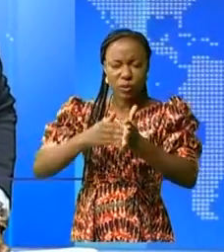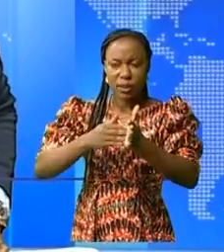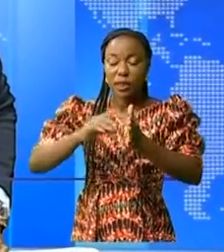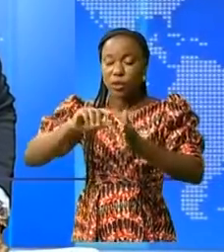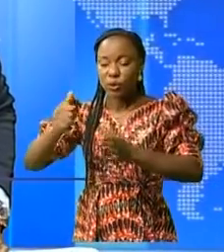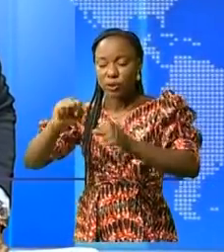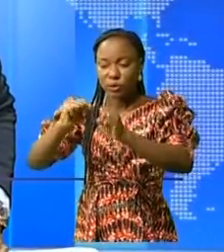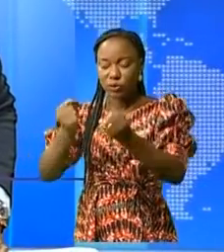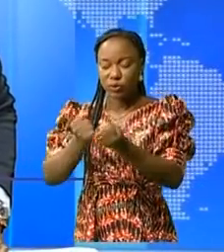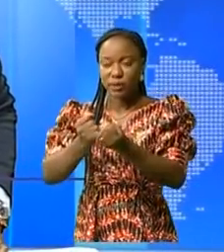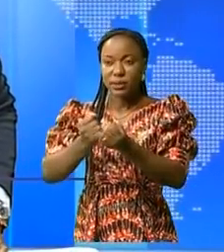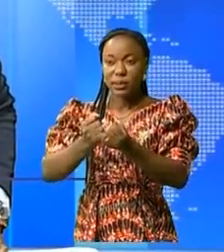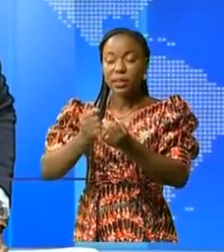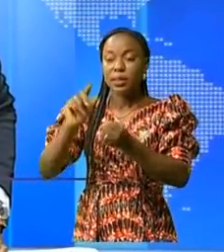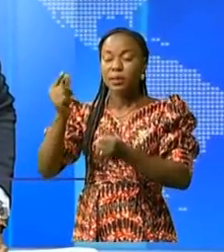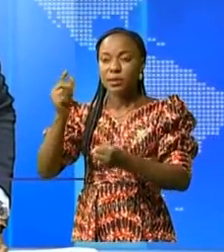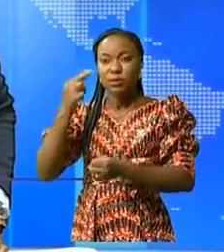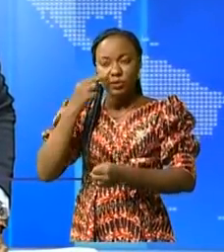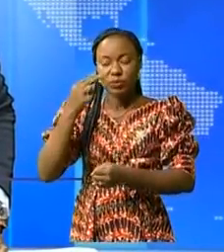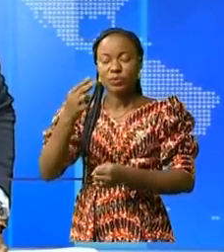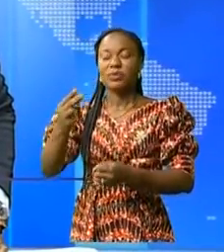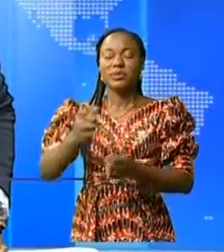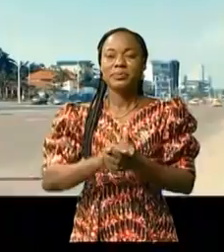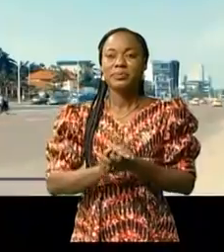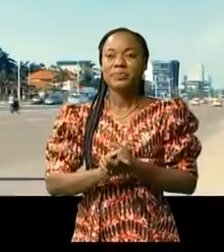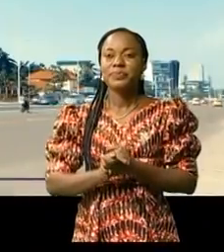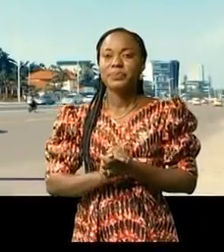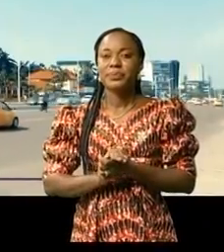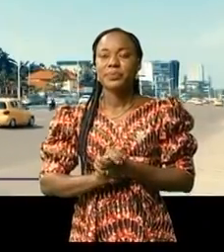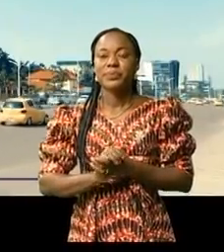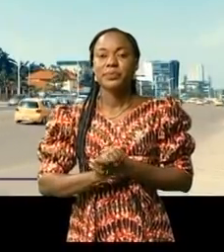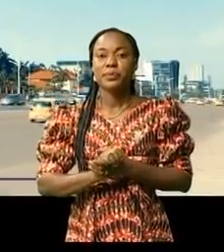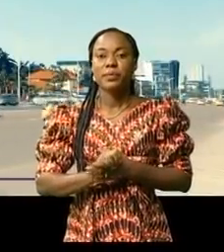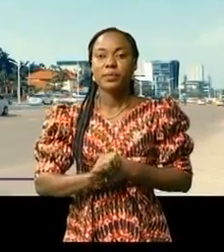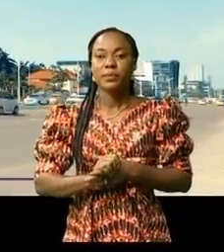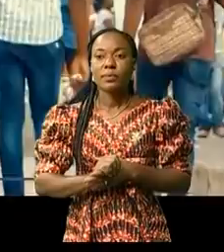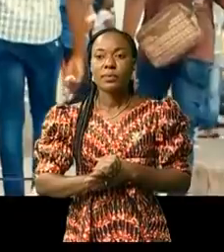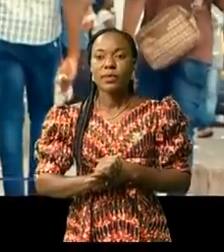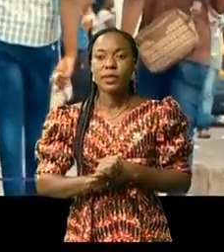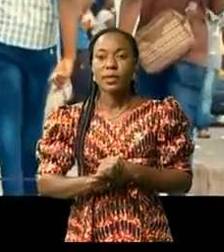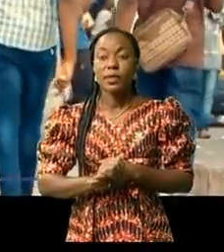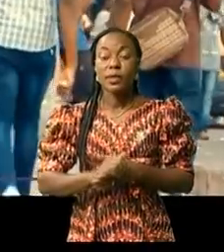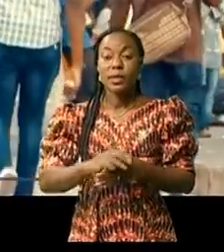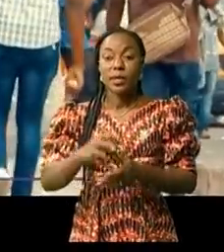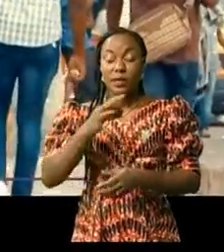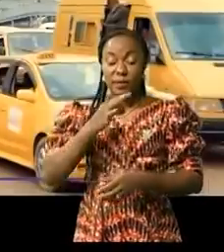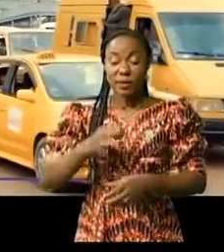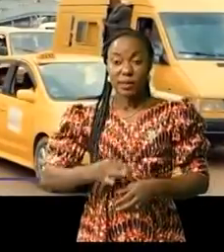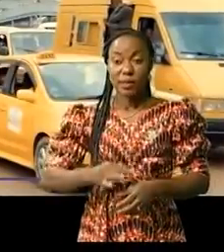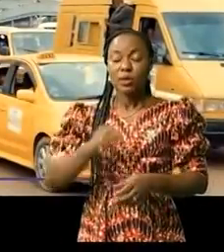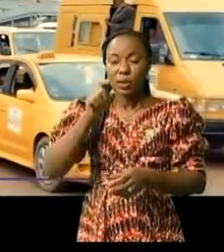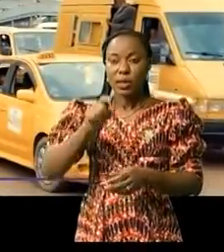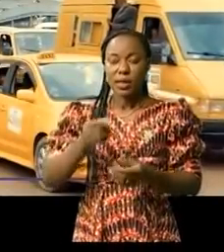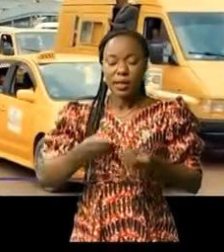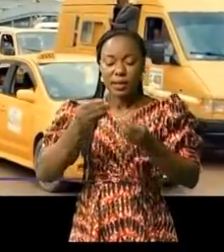reportage guilhem congas et non augmenté coup il est à félix anticipé des tuyaux mais l'homme au centre